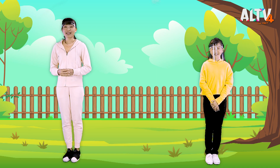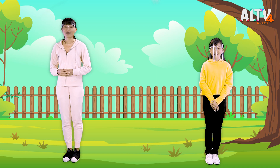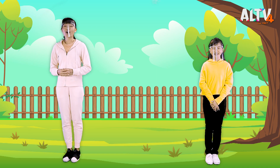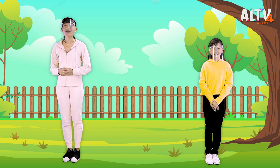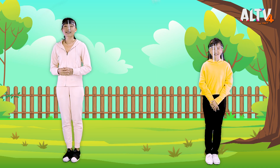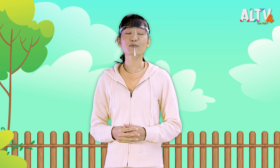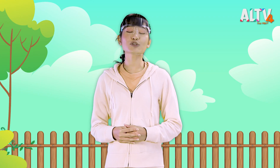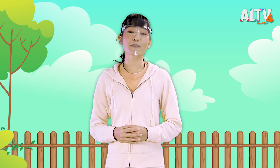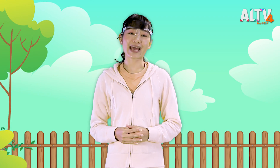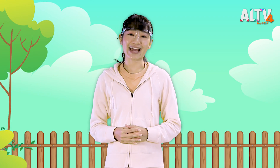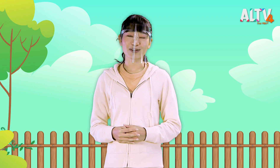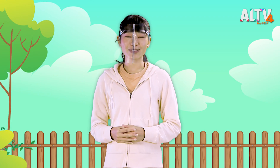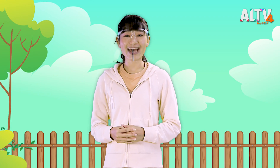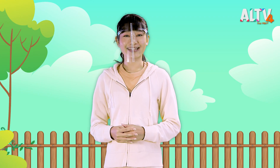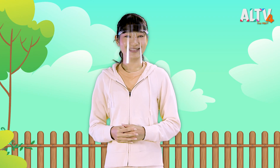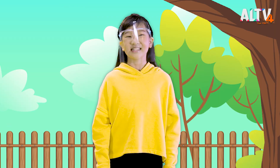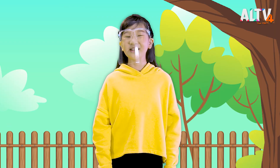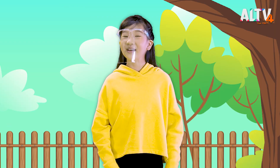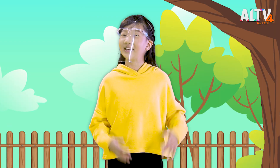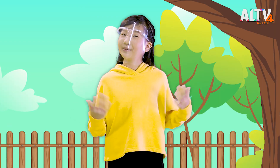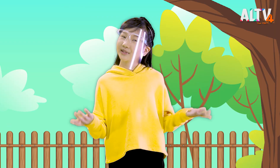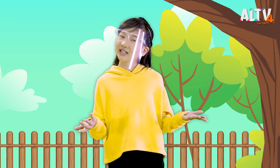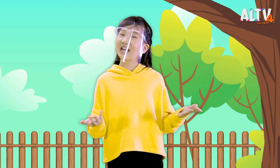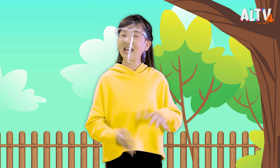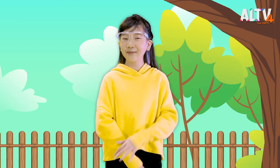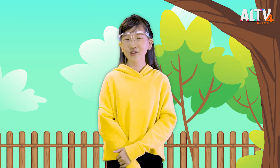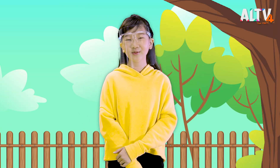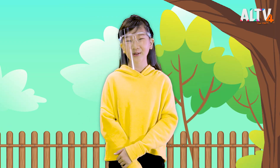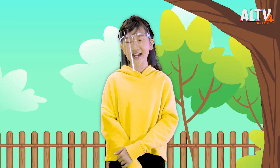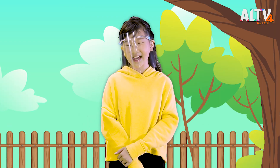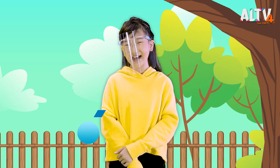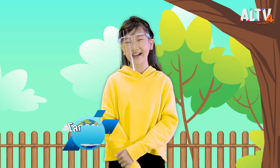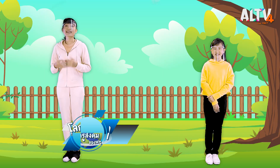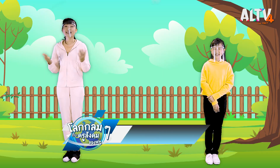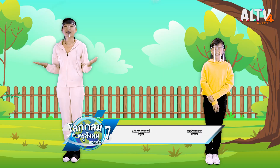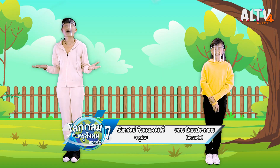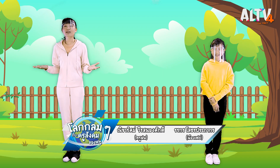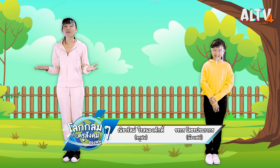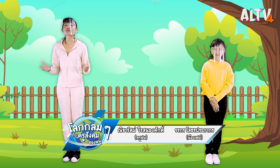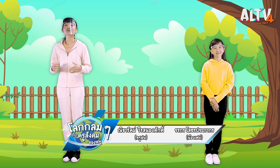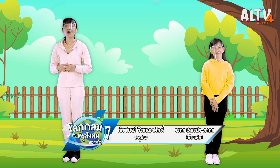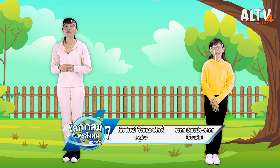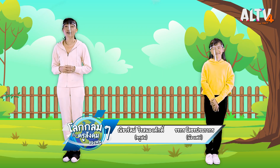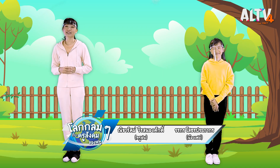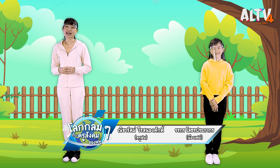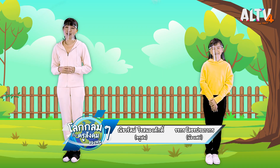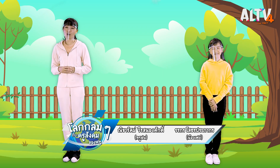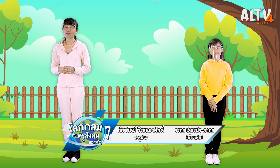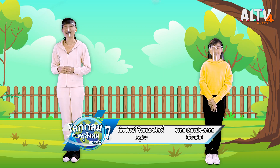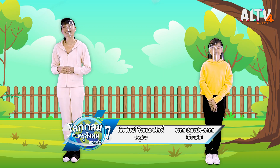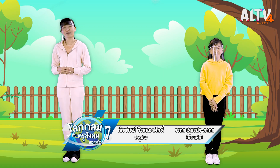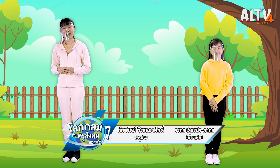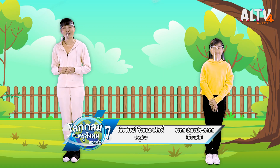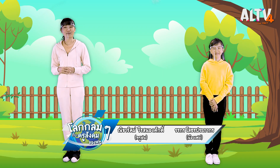สวัสดีน้องๆและท่านผู้ชมรายการทุกท่าน สวัสดีเพื่อนๆและท่านผู้ชมทุกท่านค่ะ ยินดีต้อนรับเข้าสู่ห้องเรียนวิชาสัง